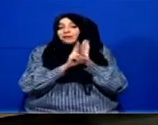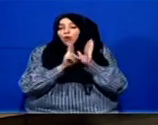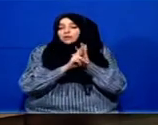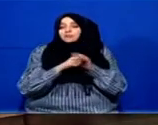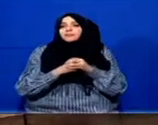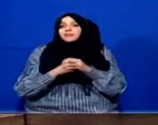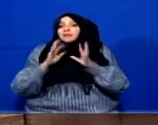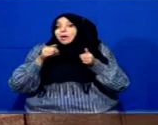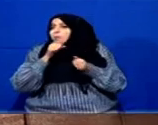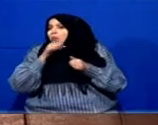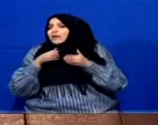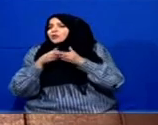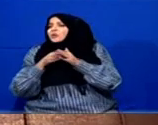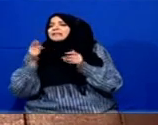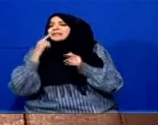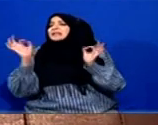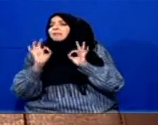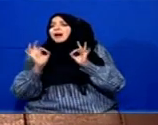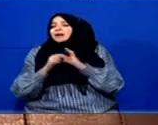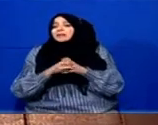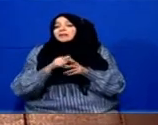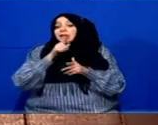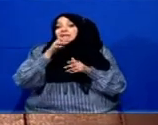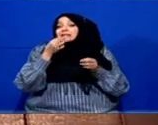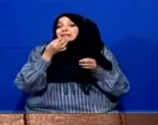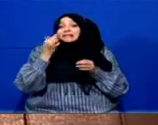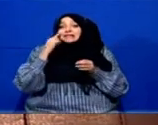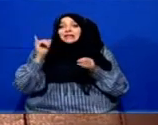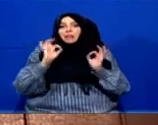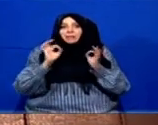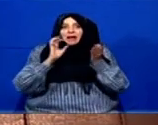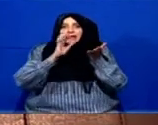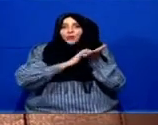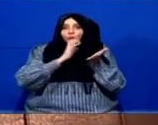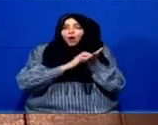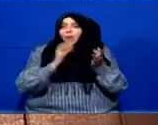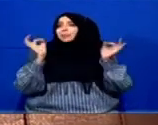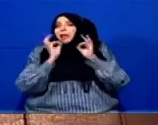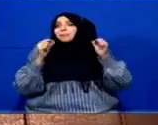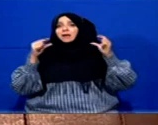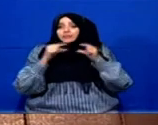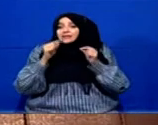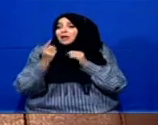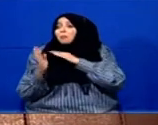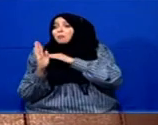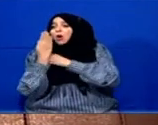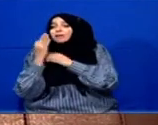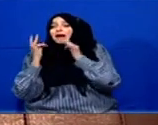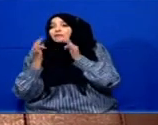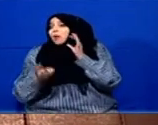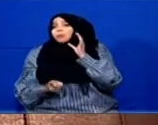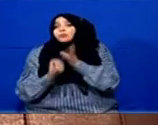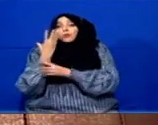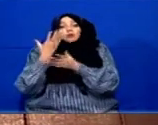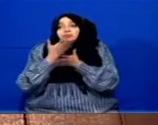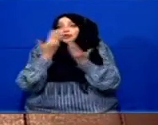فان لم تجد قاله فان لم تجد نصا حديثا في سنه النبي صلى الله عليه